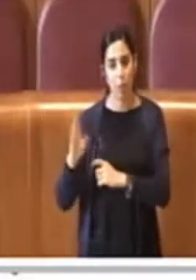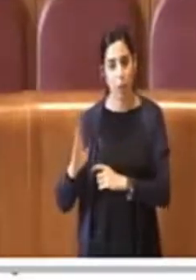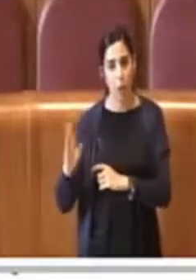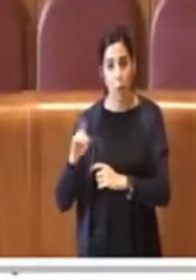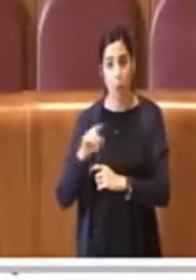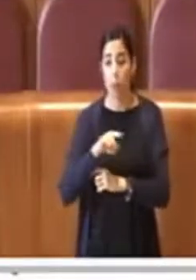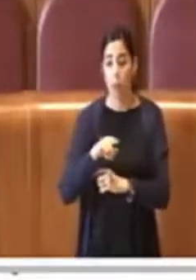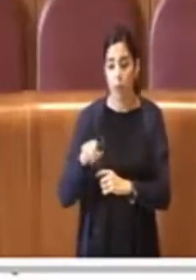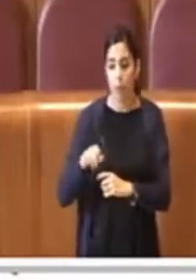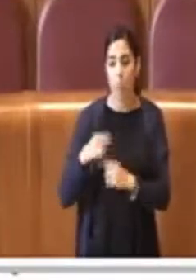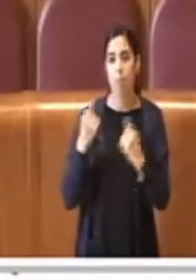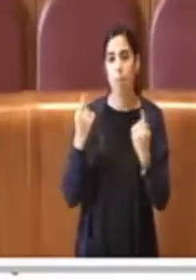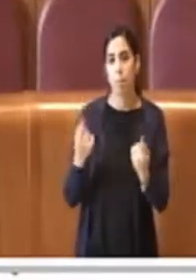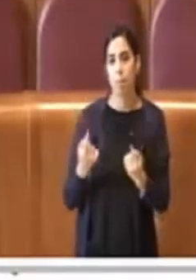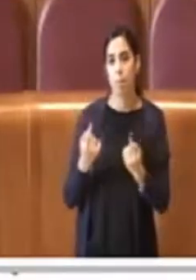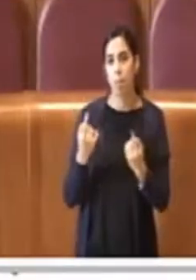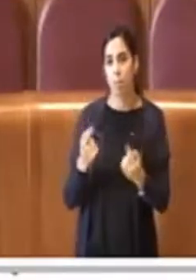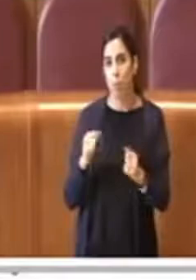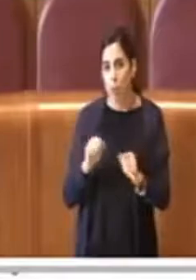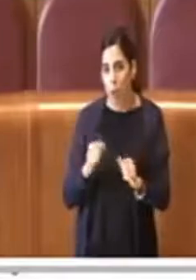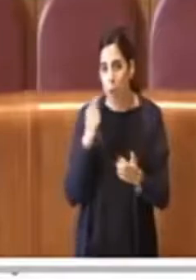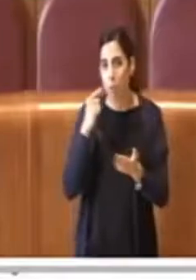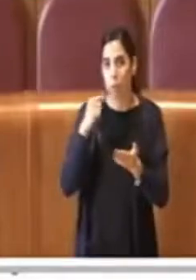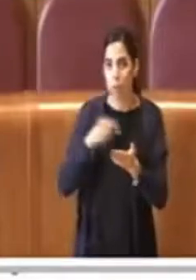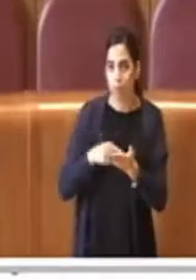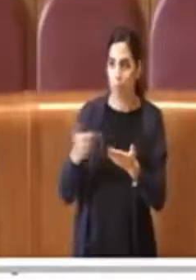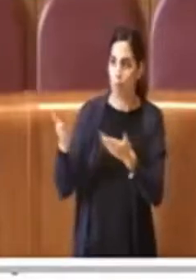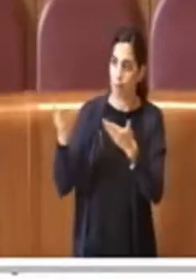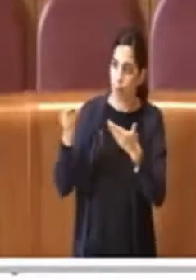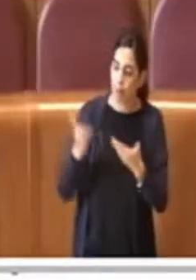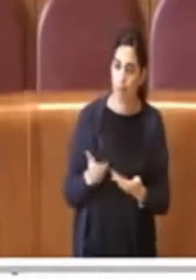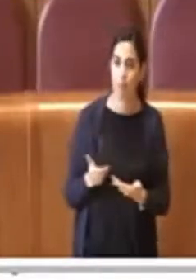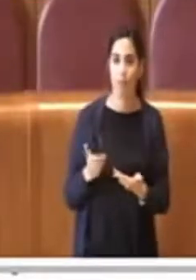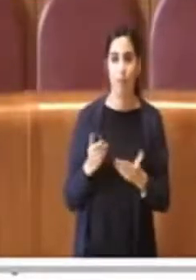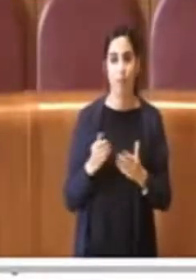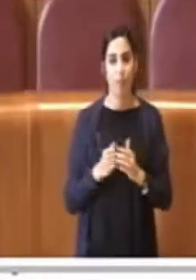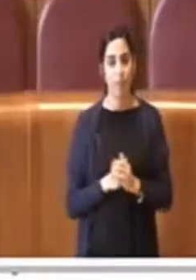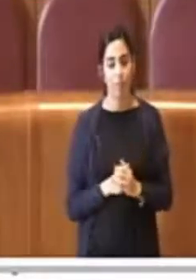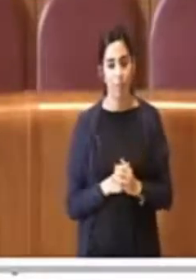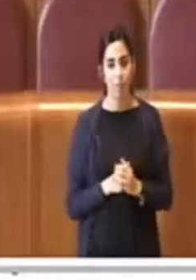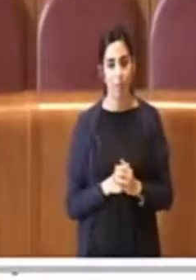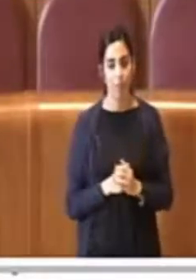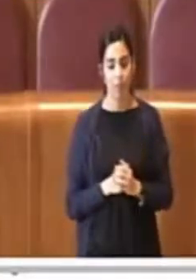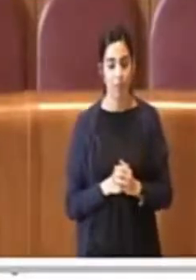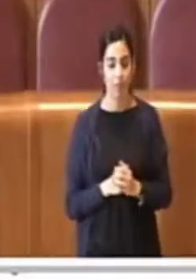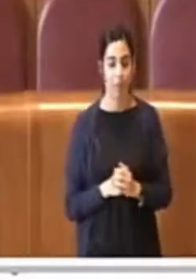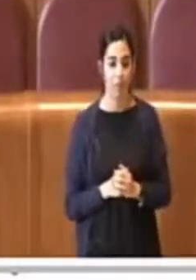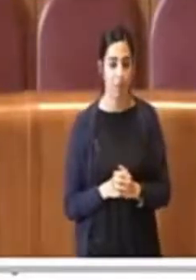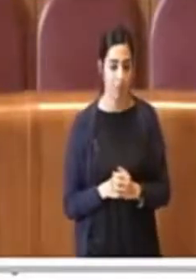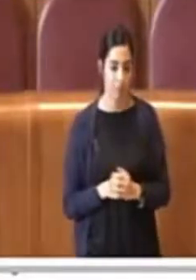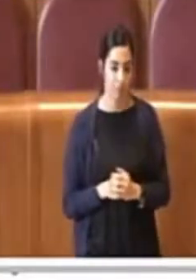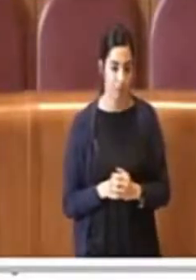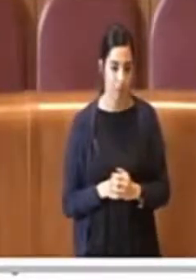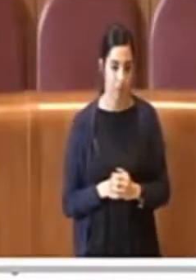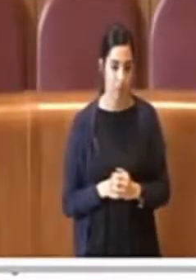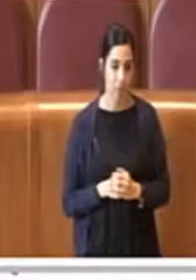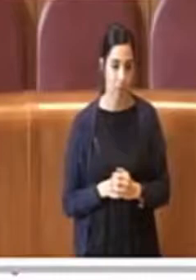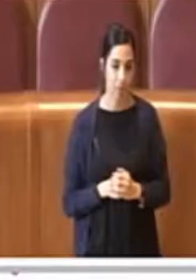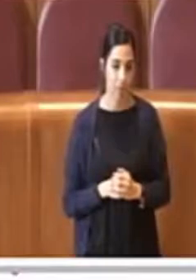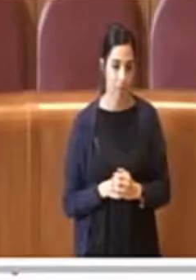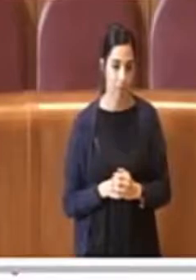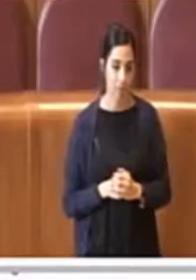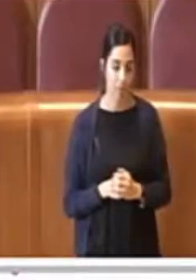attesa di riprendere un percorso interrotto. Naturalmente non